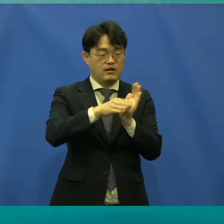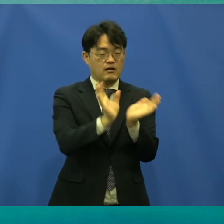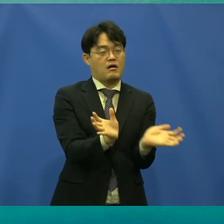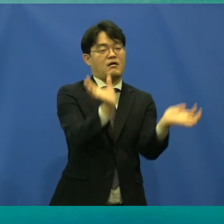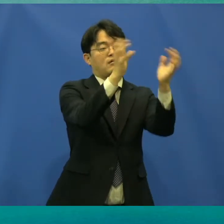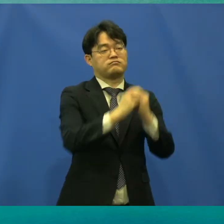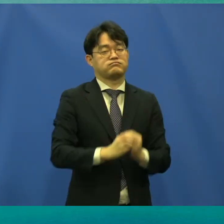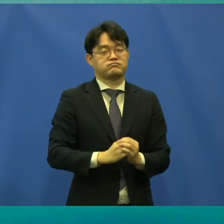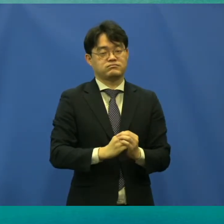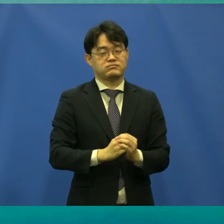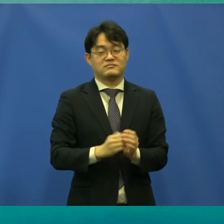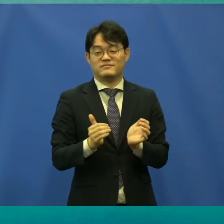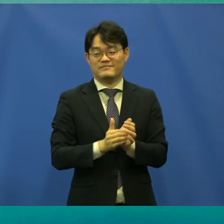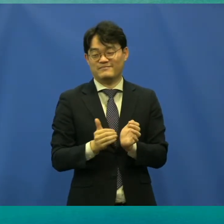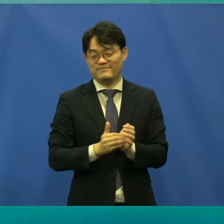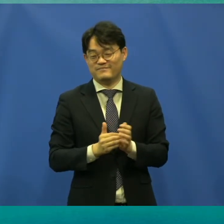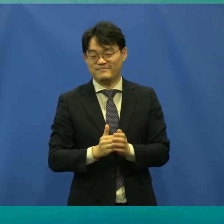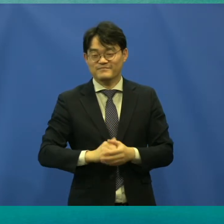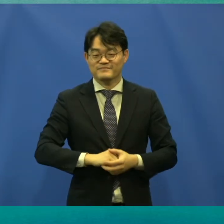포착하는 것입니다.